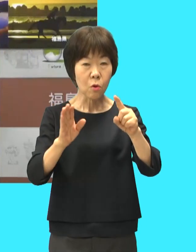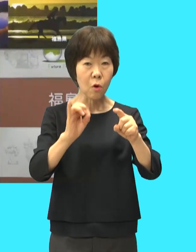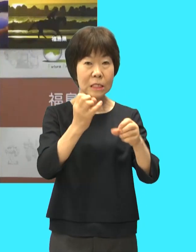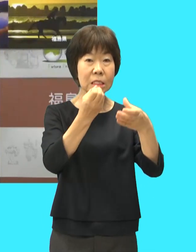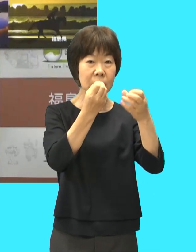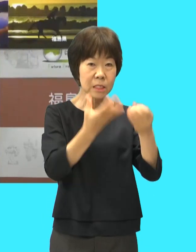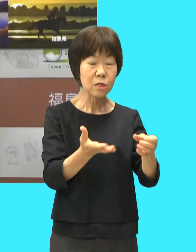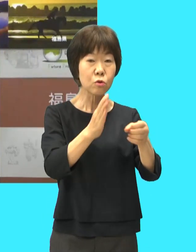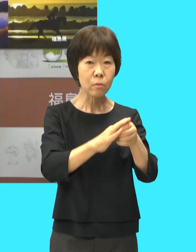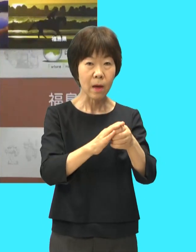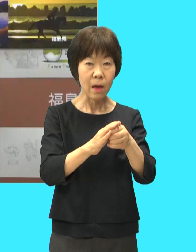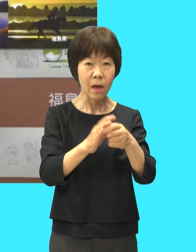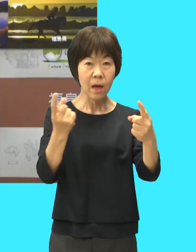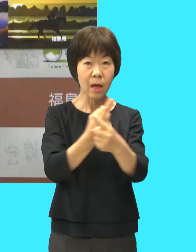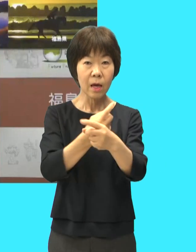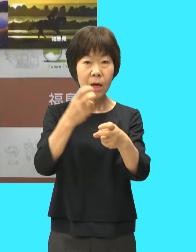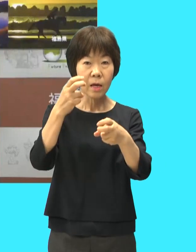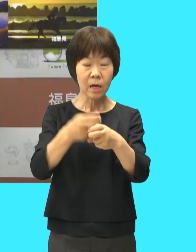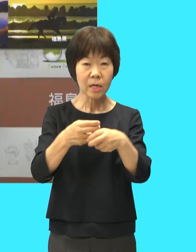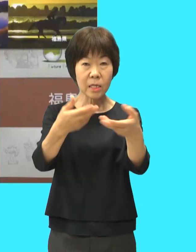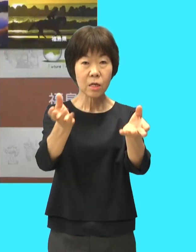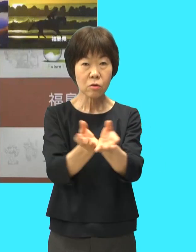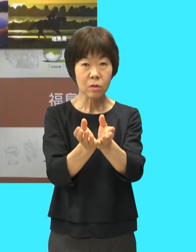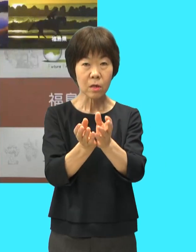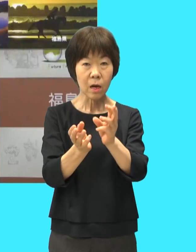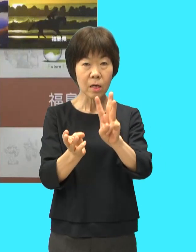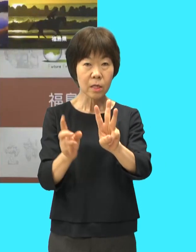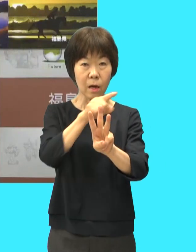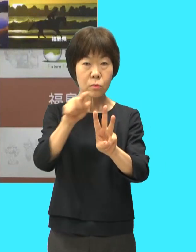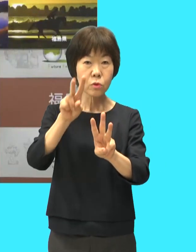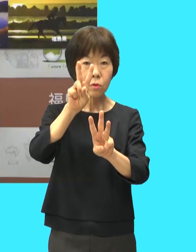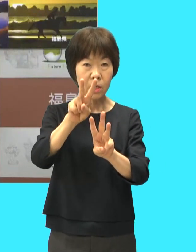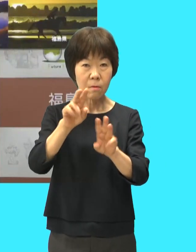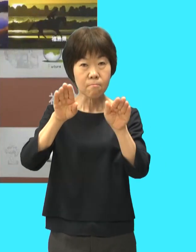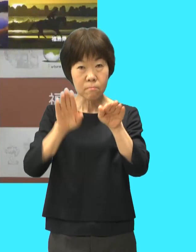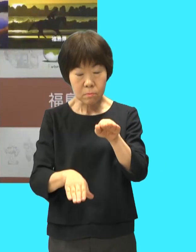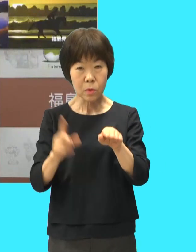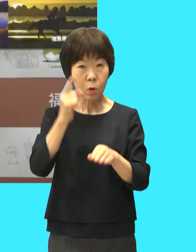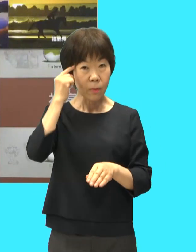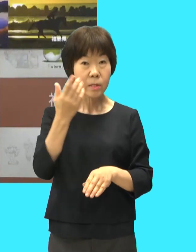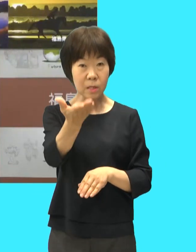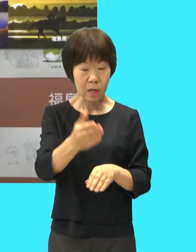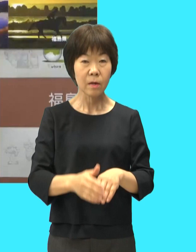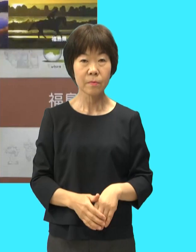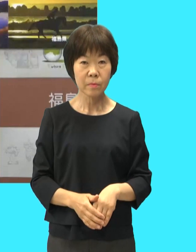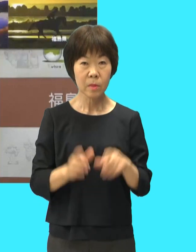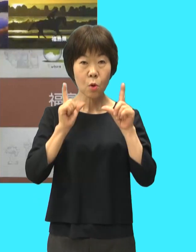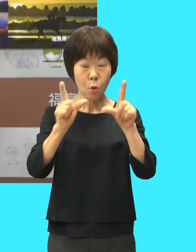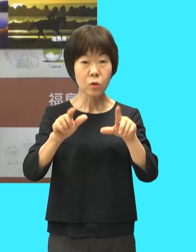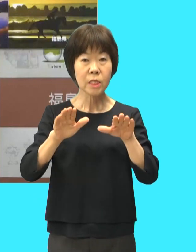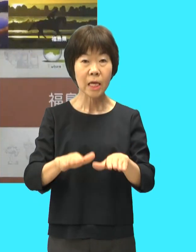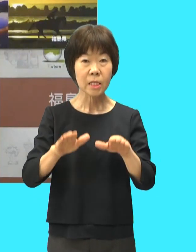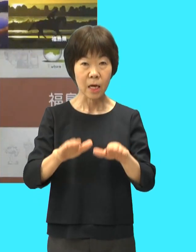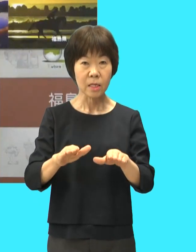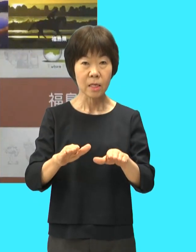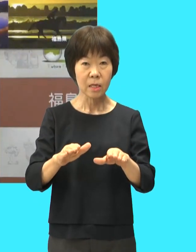石井を含めた改憲勢力が3分の25ありましたけれども俺についてチーノっけどばお願いします現在